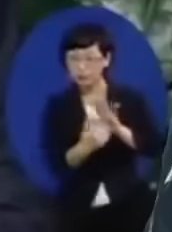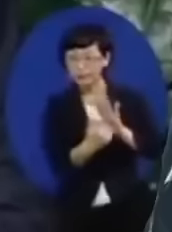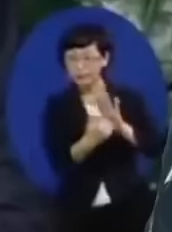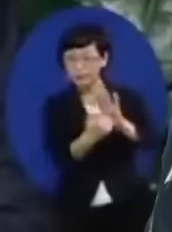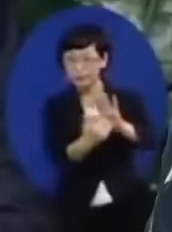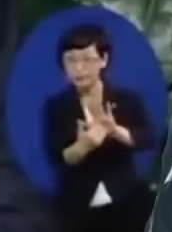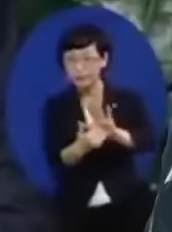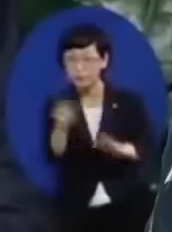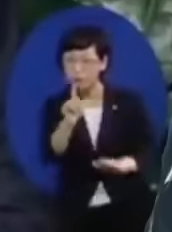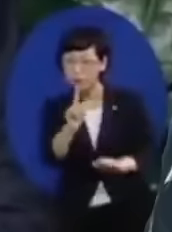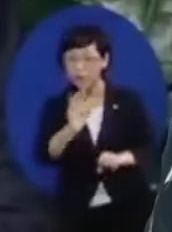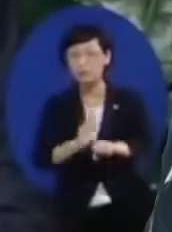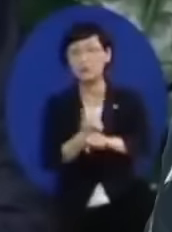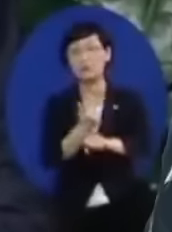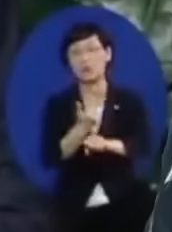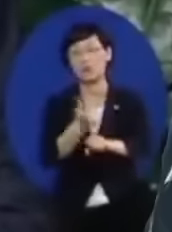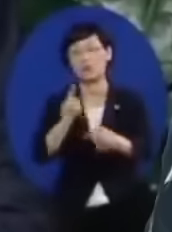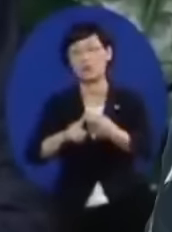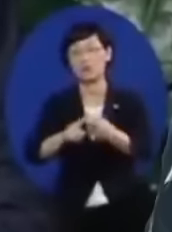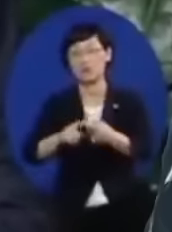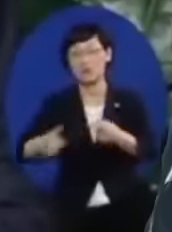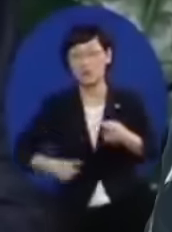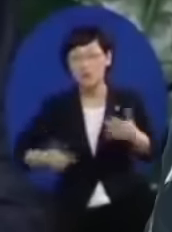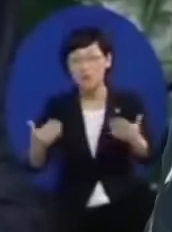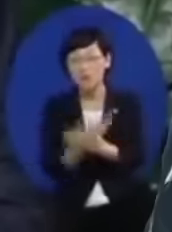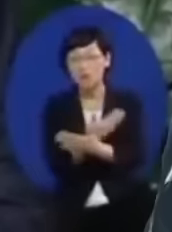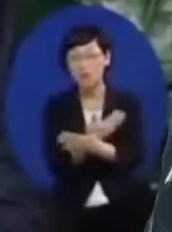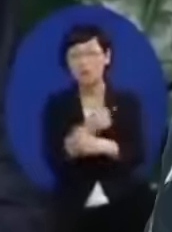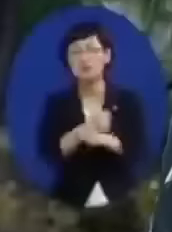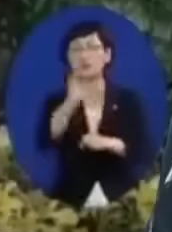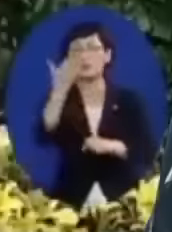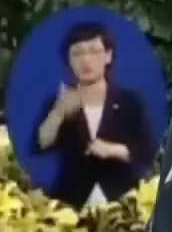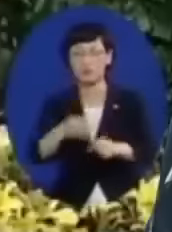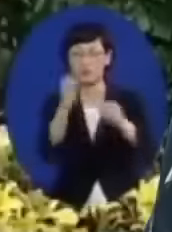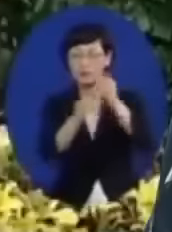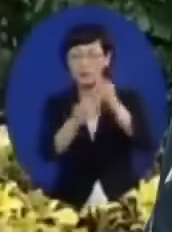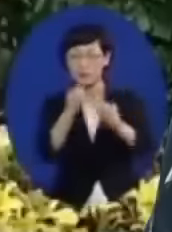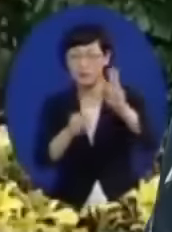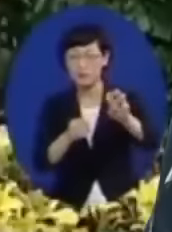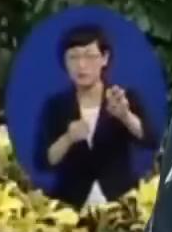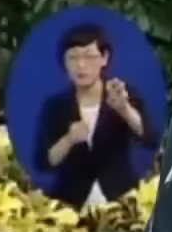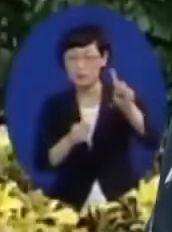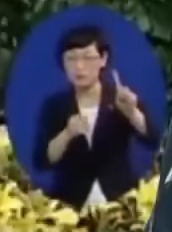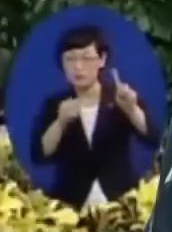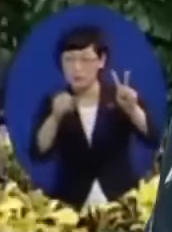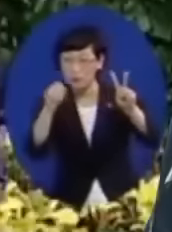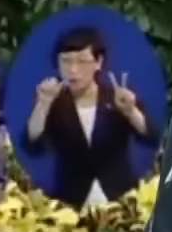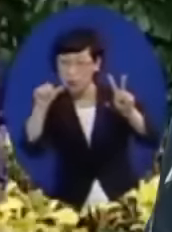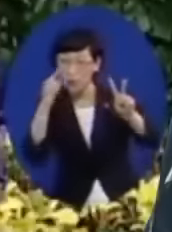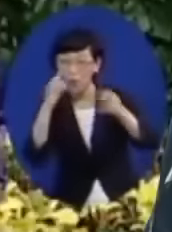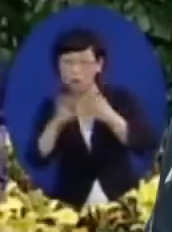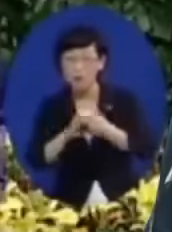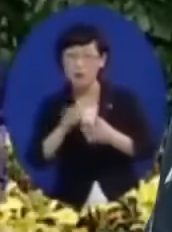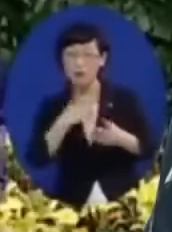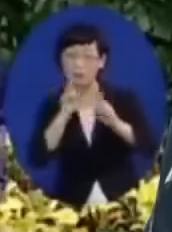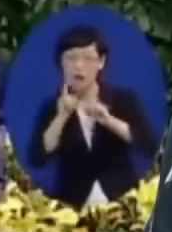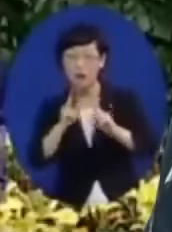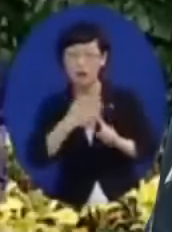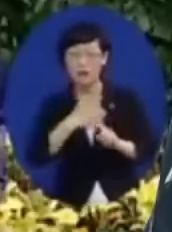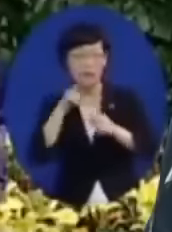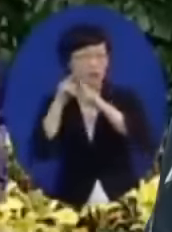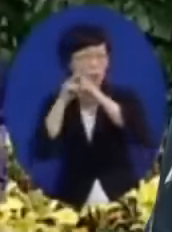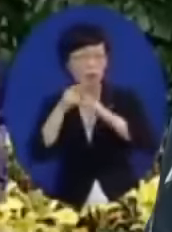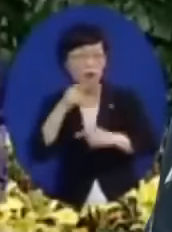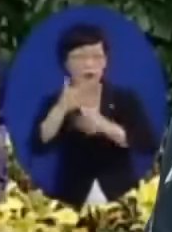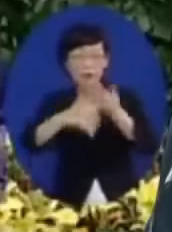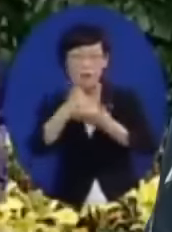우리의 잘못을 회개해야 되는 것입니다. 시편 32편 5절에 내가 이르기를 내 허물을 야훼께 자복하리라